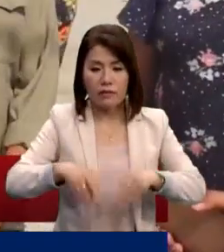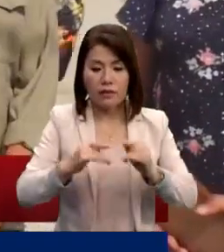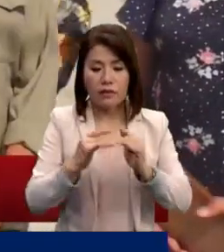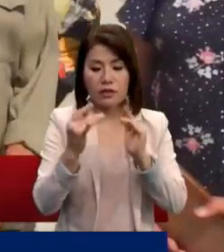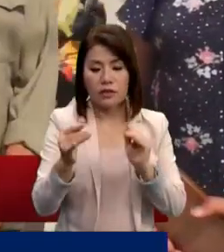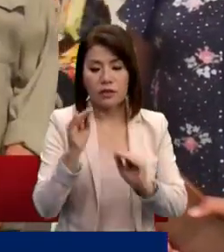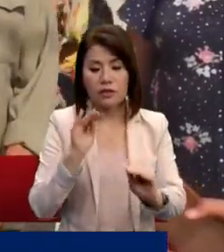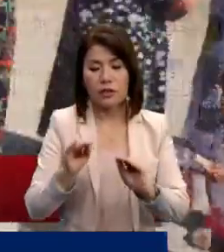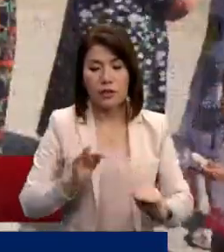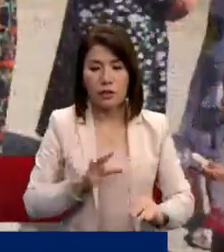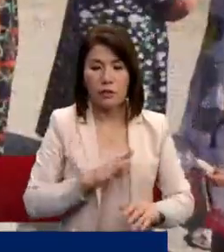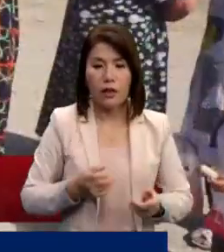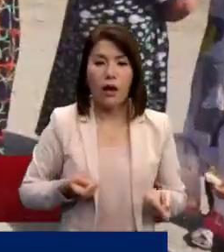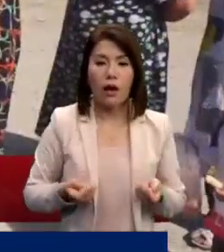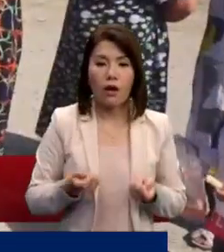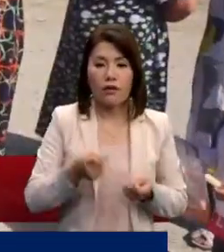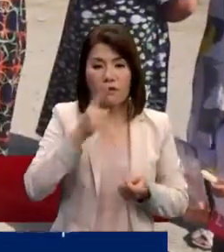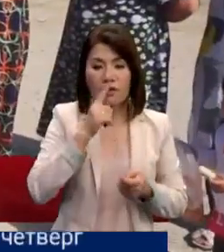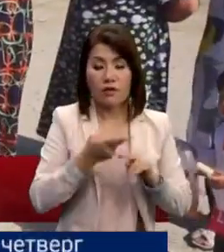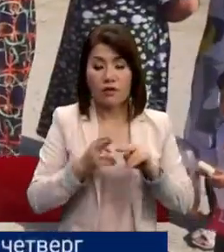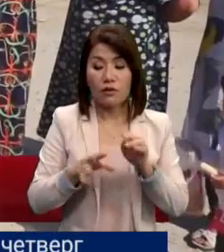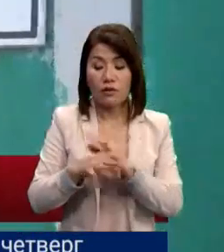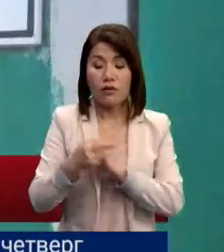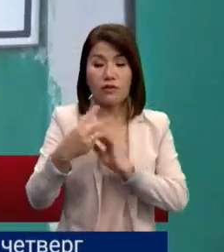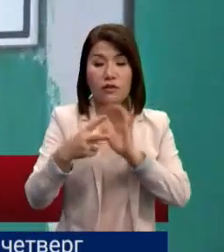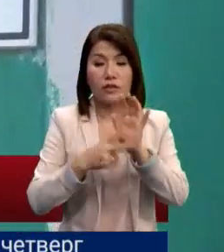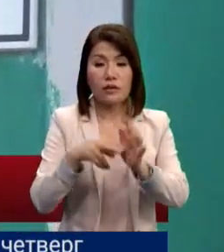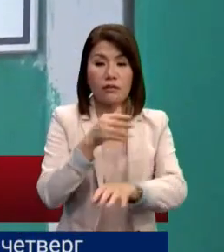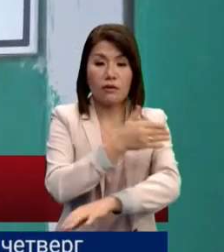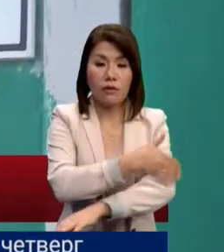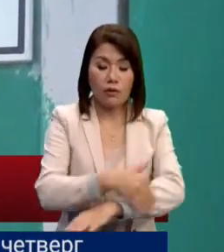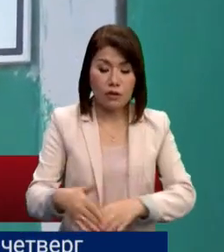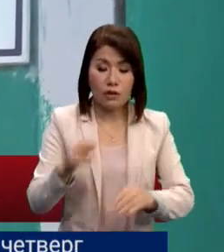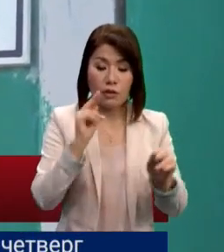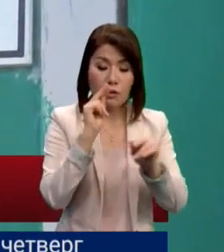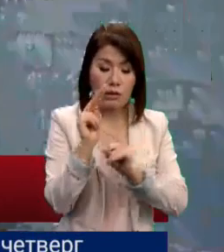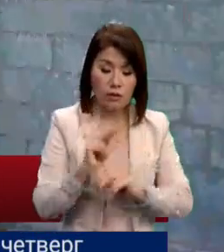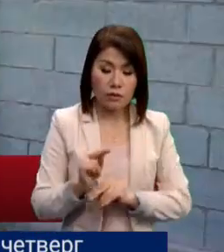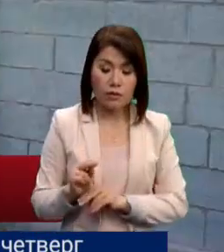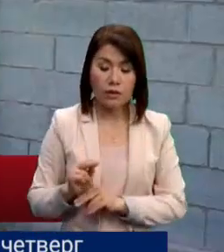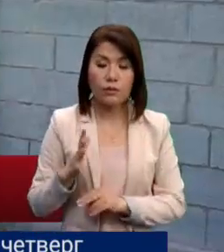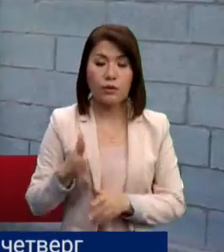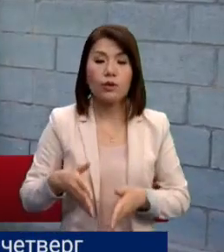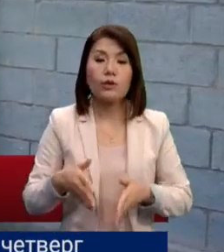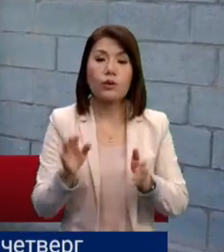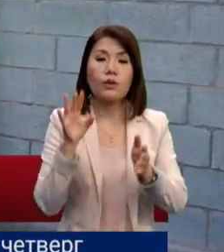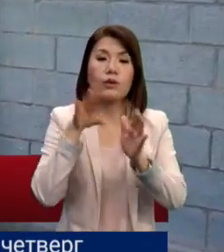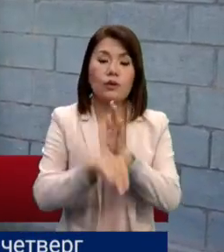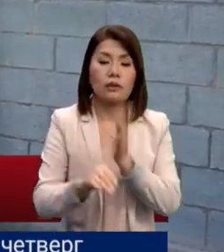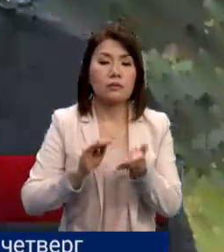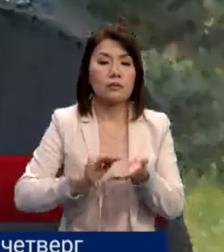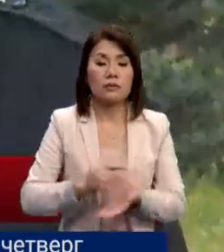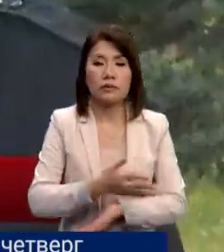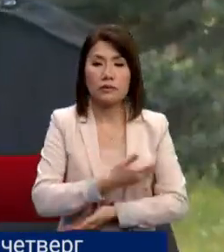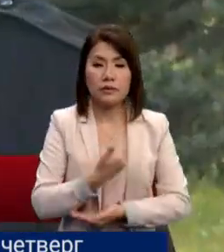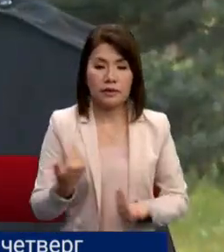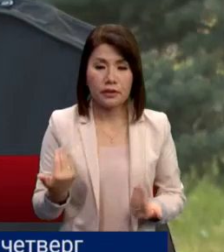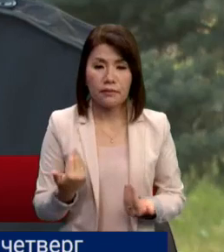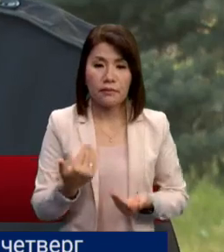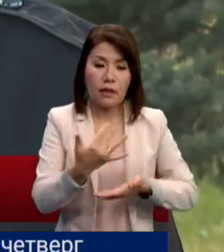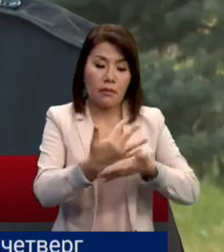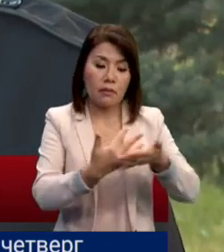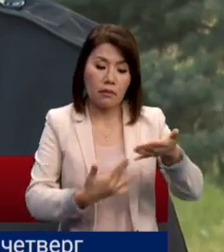жауапты әкімдік бөлімі биыл жыл соңына дейін 27 көшені жөндеу жоспарда деді. Алайда біз айтқан алқап жолдары тізімге енбепті. Біз оны